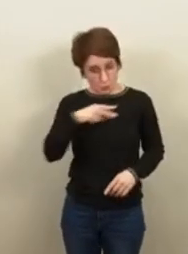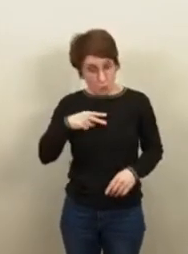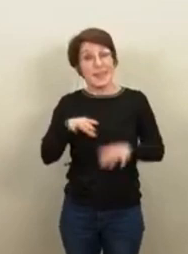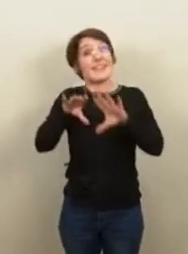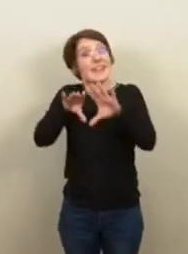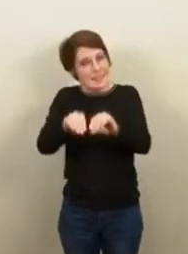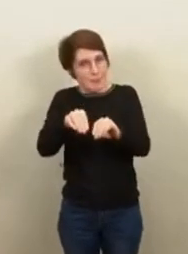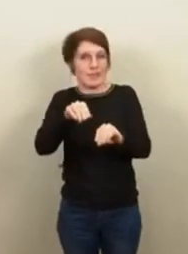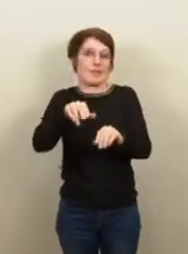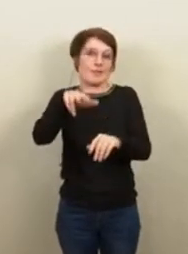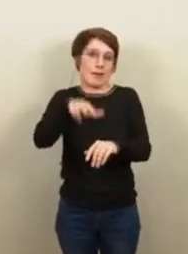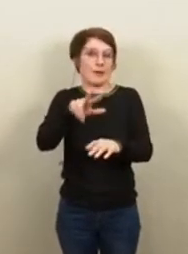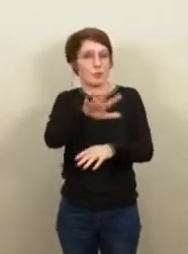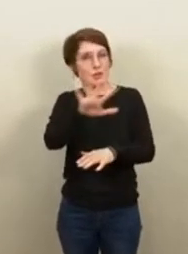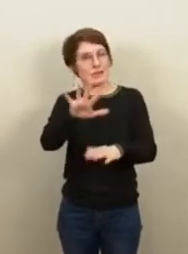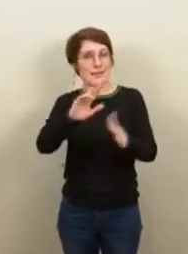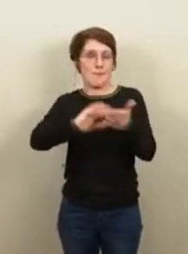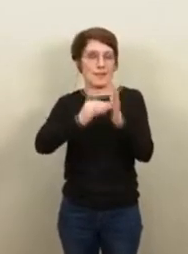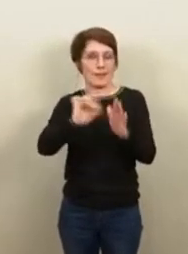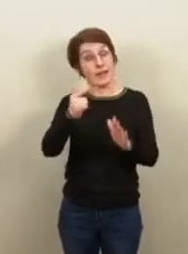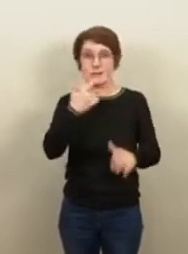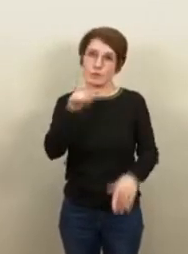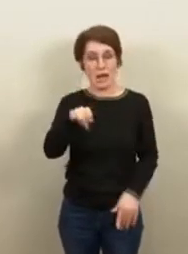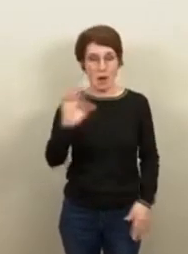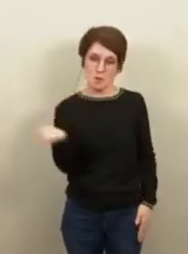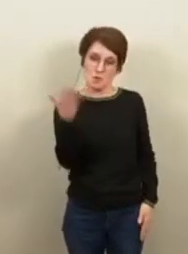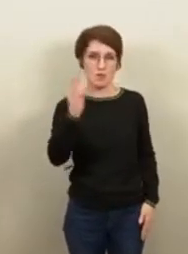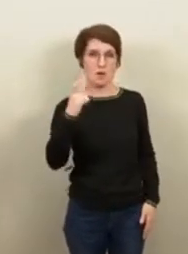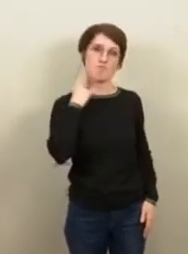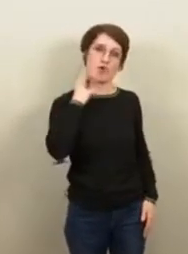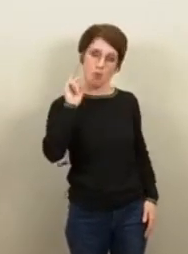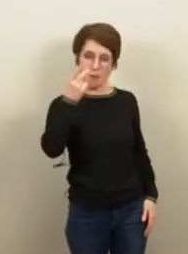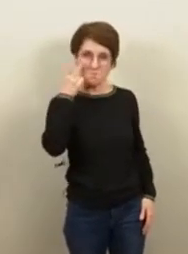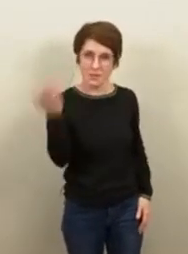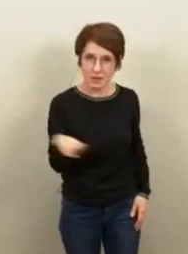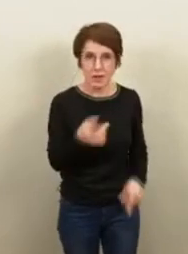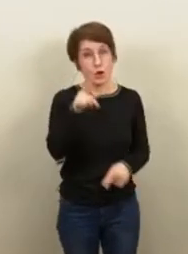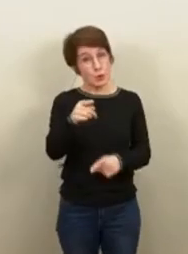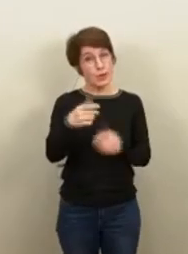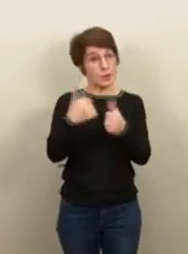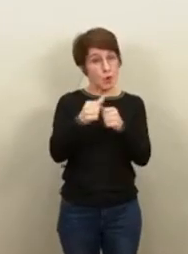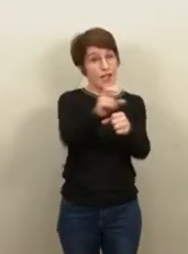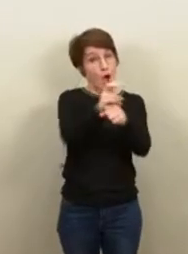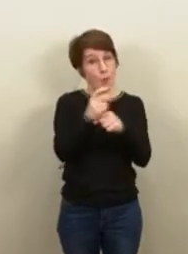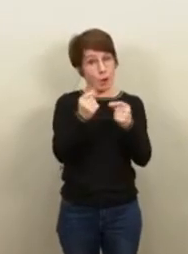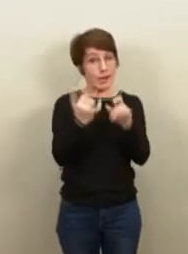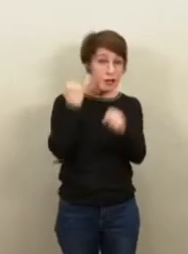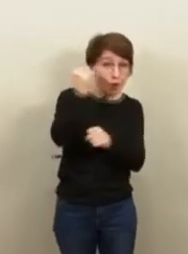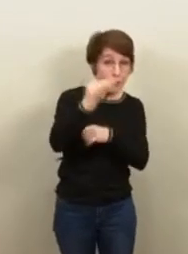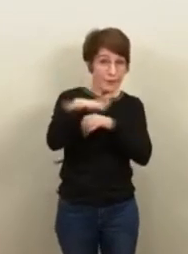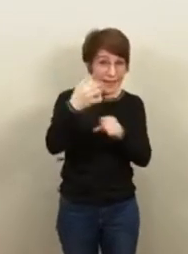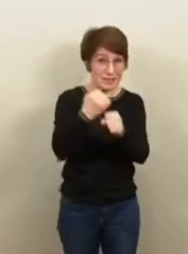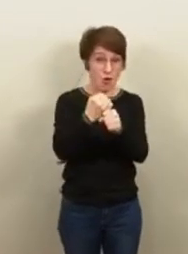un nanti donc, a peut-être acheté son appartement 90 000 € en empruntant sur 15 ans et doit déjà rembourser